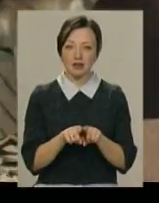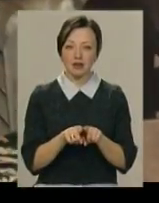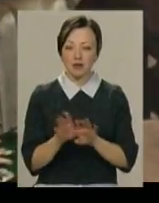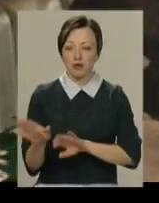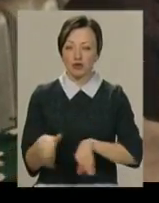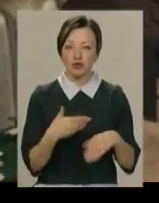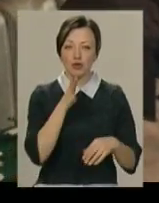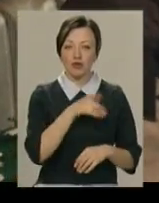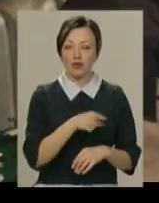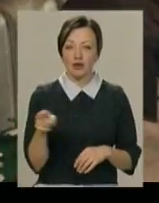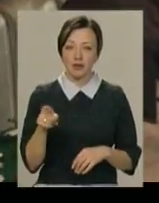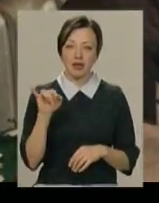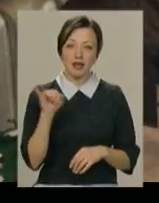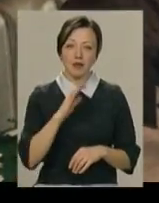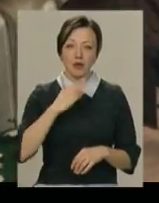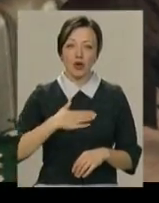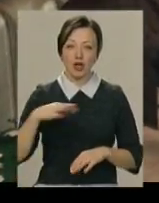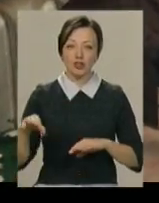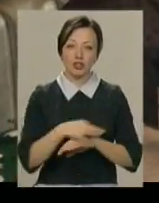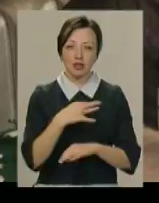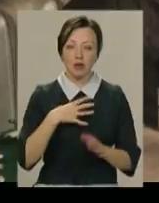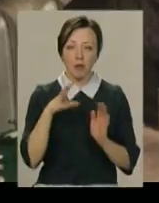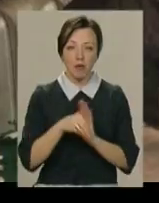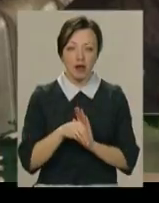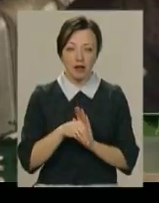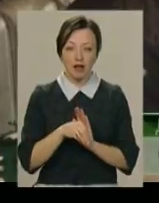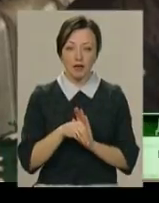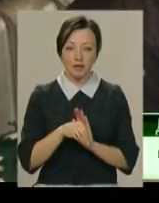пройшло время і моя жінка померла,